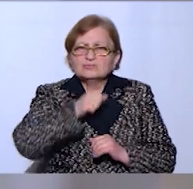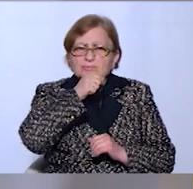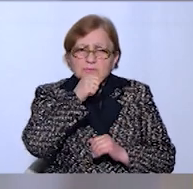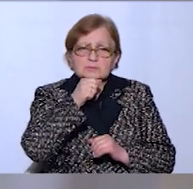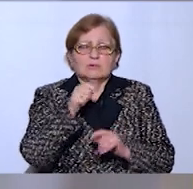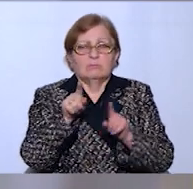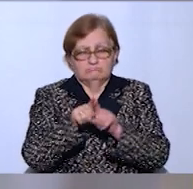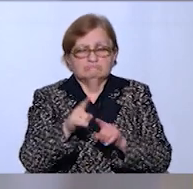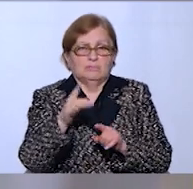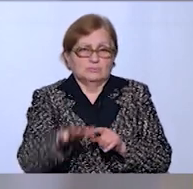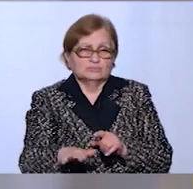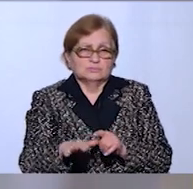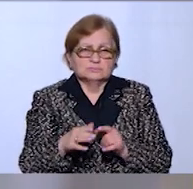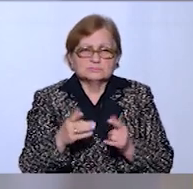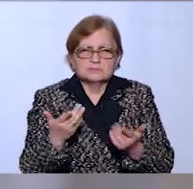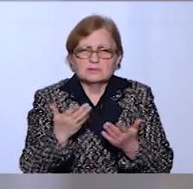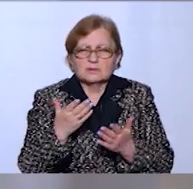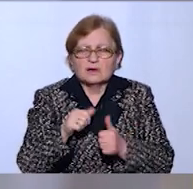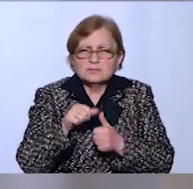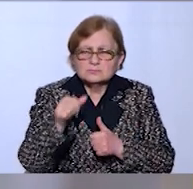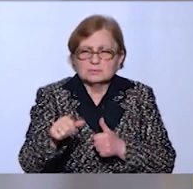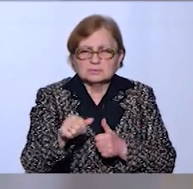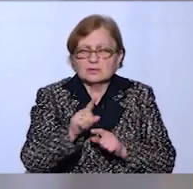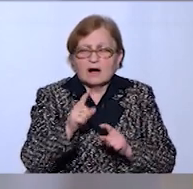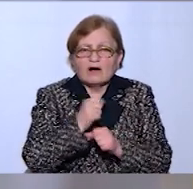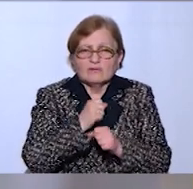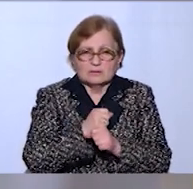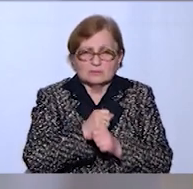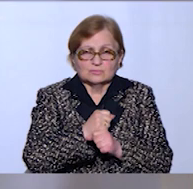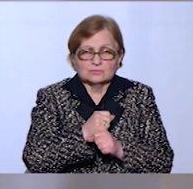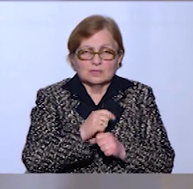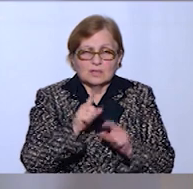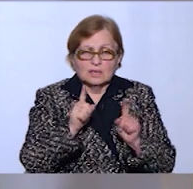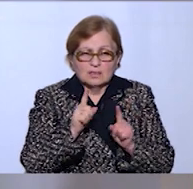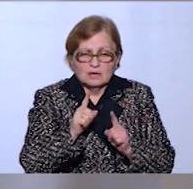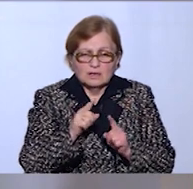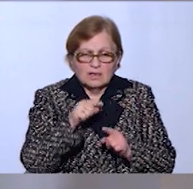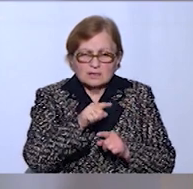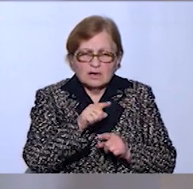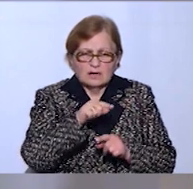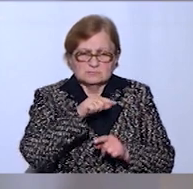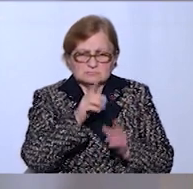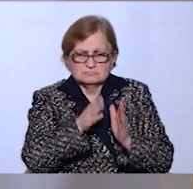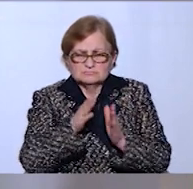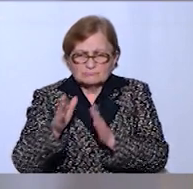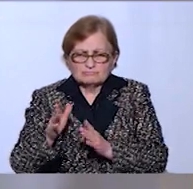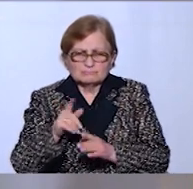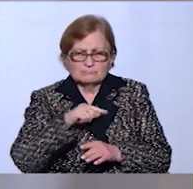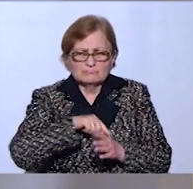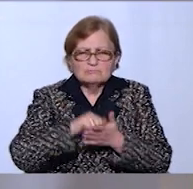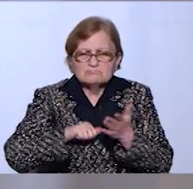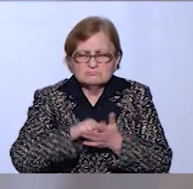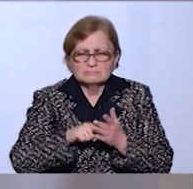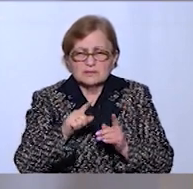მივაქციოთ ამ შემთხვევაში, შესაძლოა იყოს ისეთი ქცევა, რომელიც ბავშვს აქამდე არ ახასიათებდა. აი მაგალითად, მანამდე სანამ თქვათ